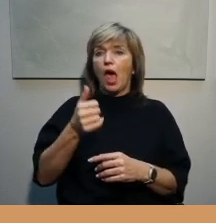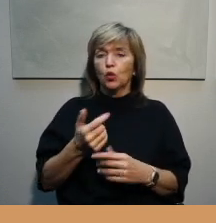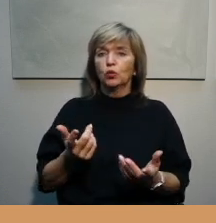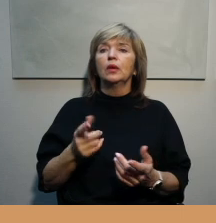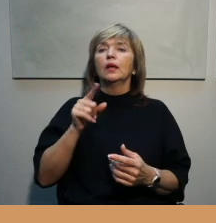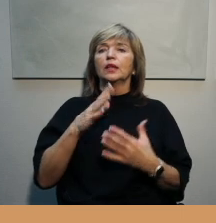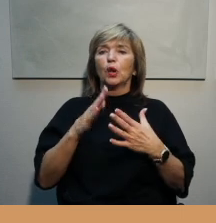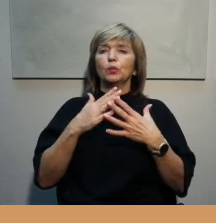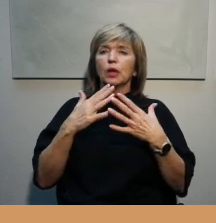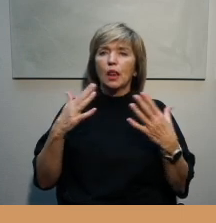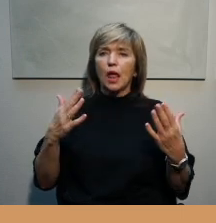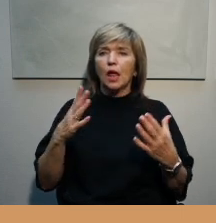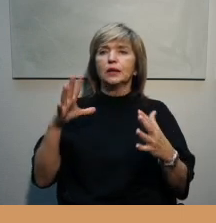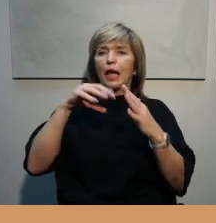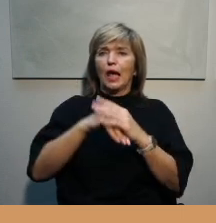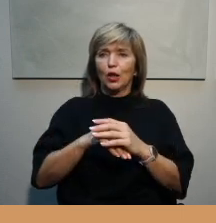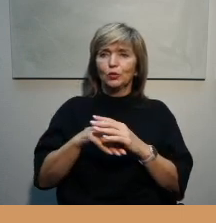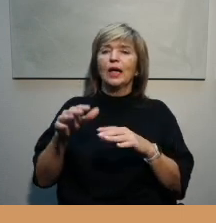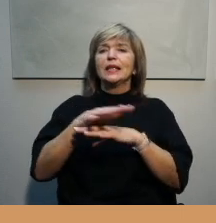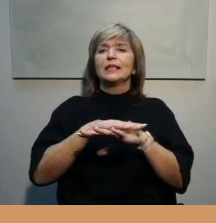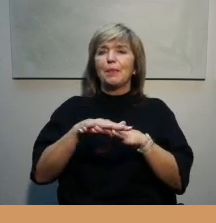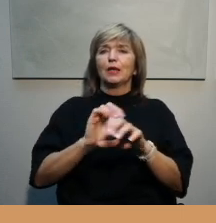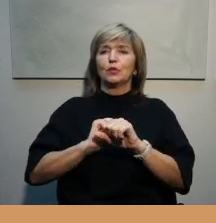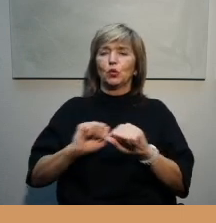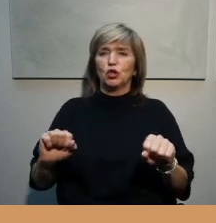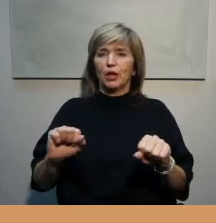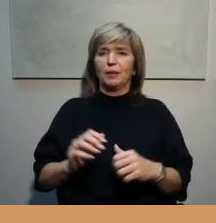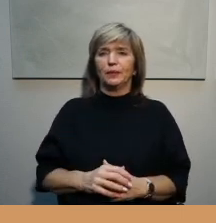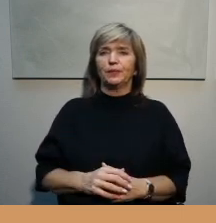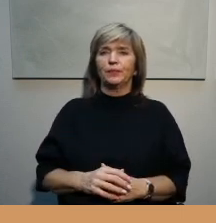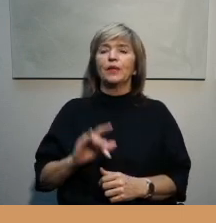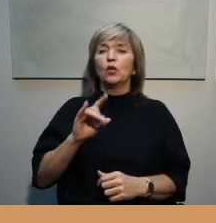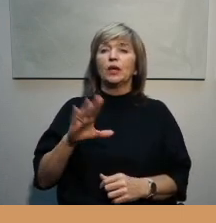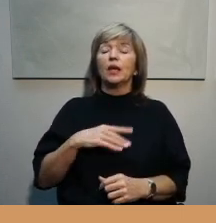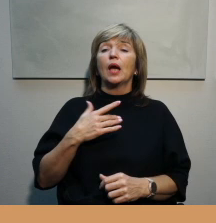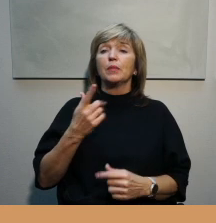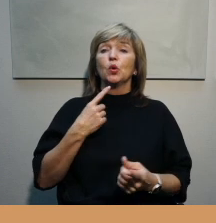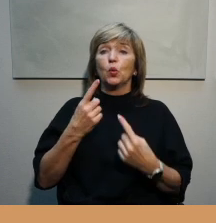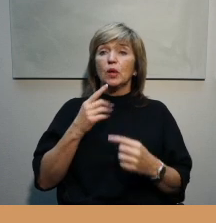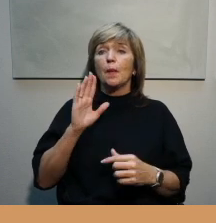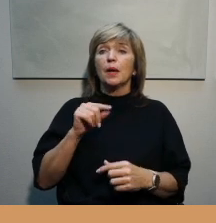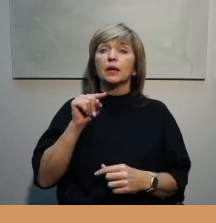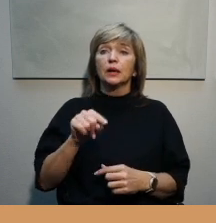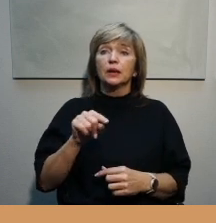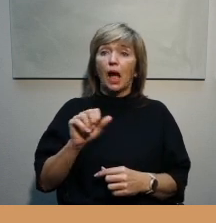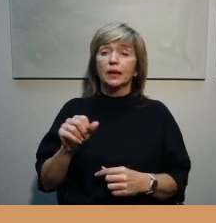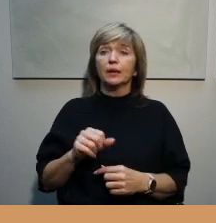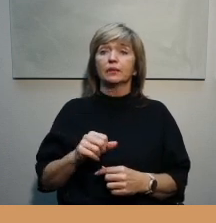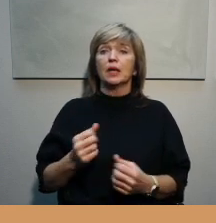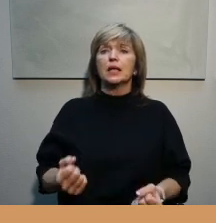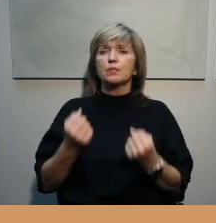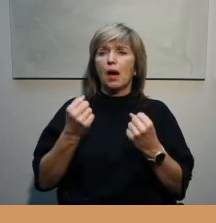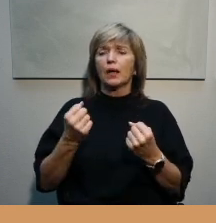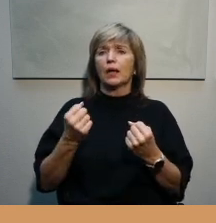jau būs liels ieguldījums, gribas teikt, sabiedrības drošībā. Un ja mēs runājam par tādiem